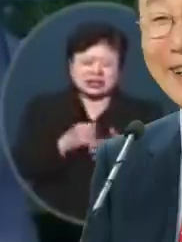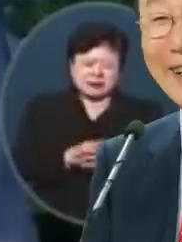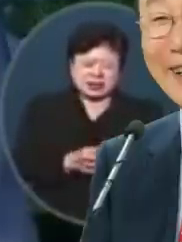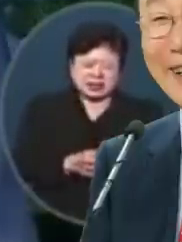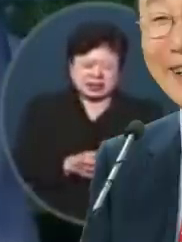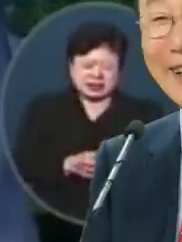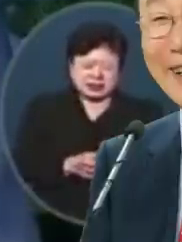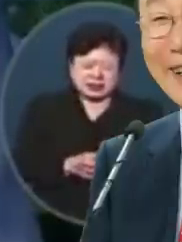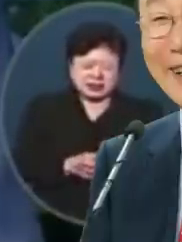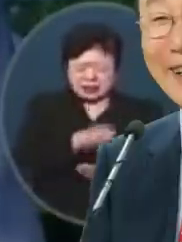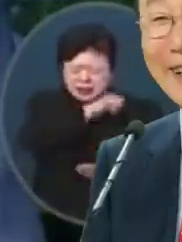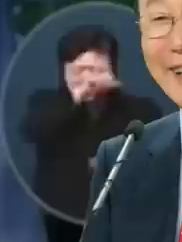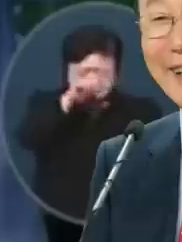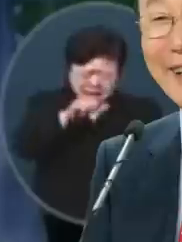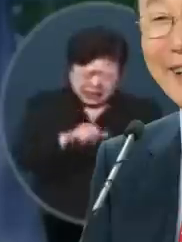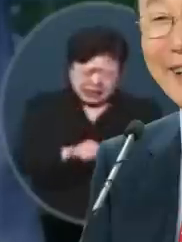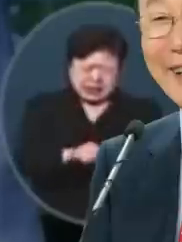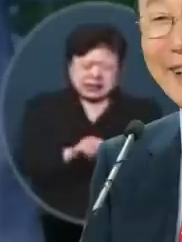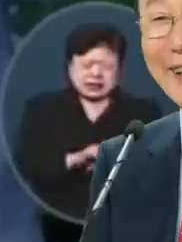인생과